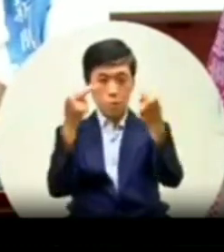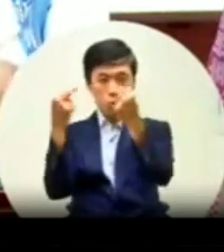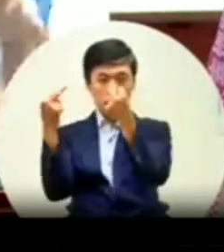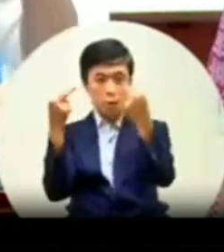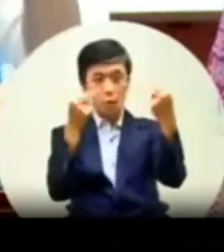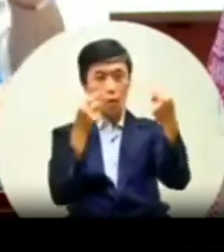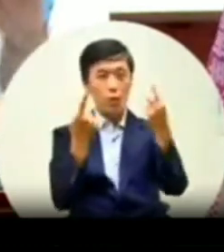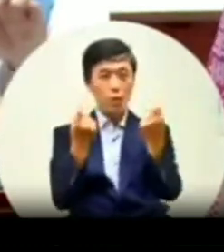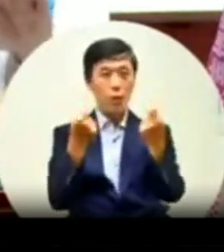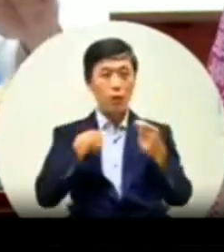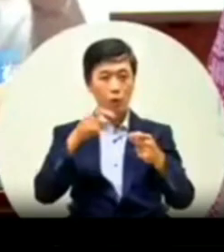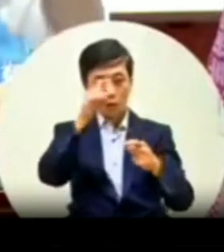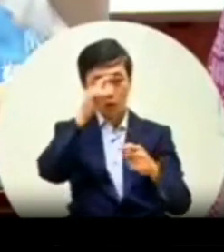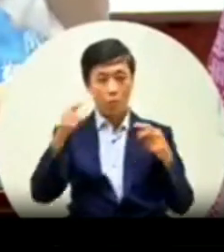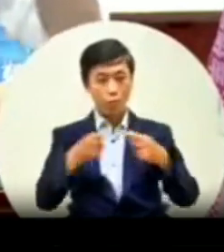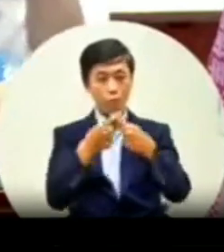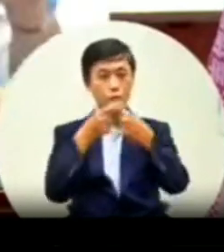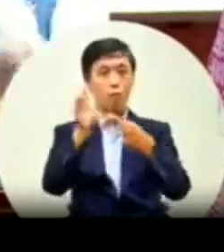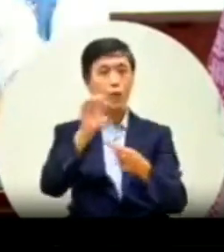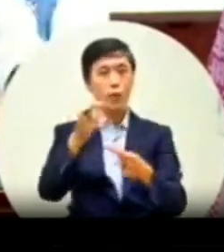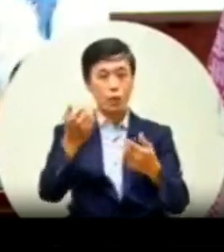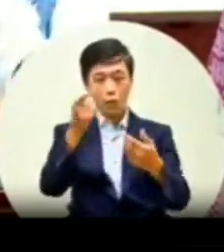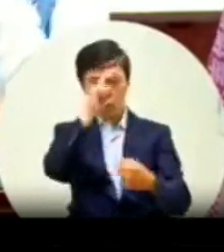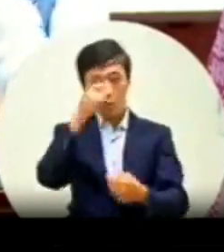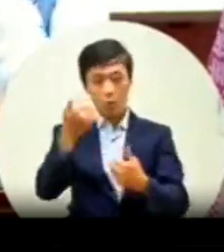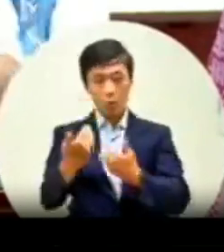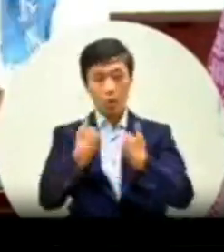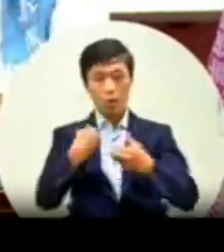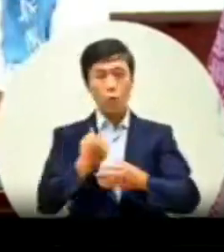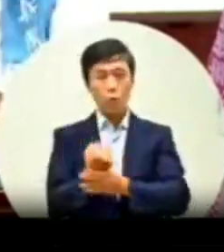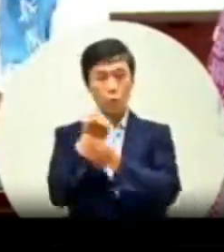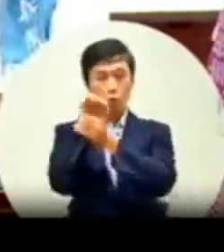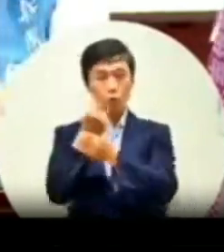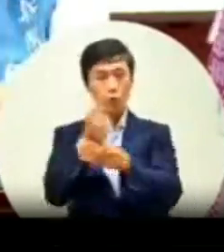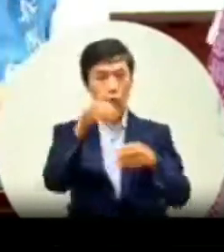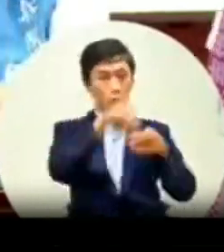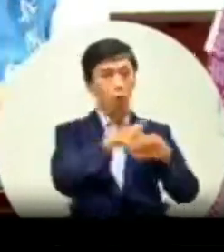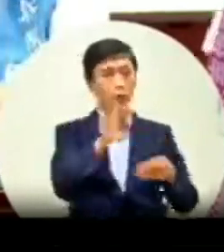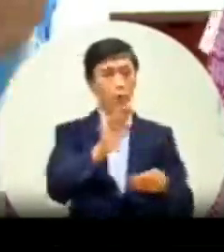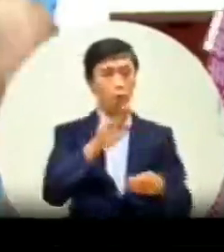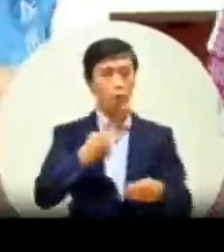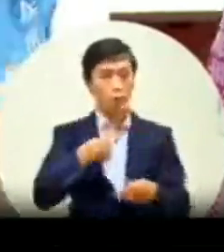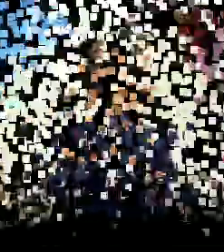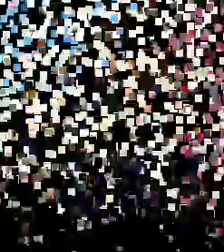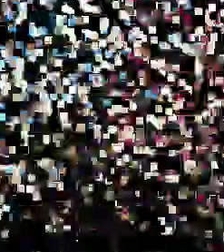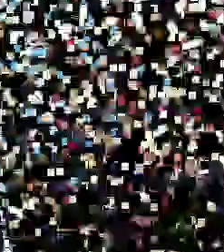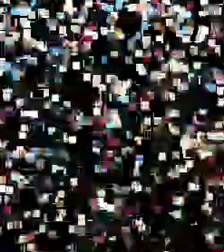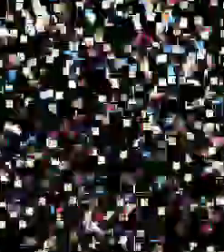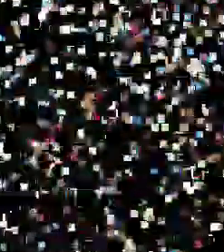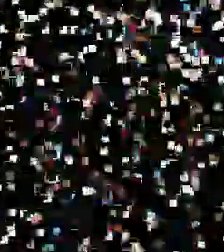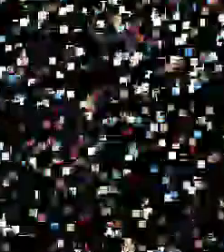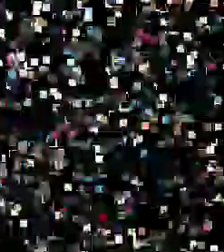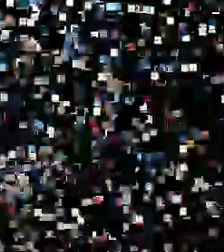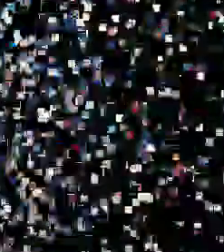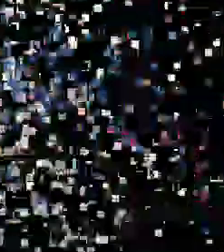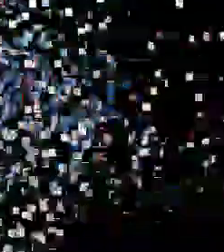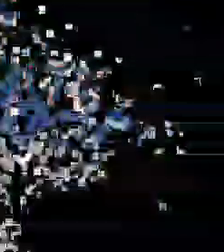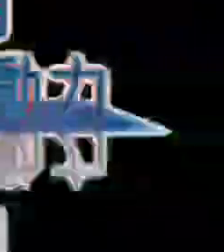冲突，所以我希望所有支持韩国瑜好朋友不要出来投票，这是我的立场。谢谢。 谢谢陈议员。